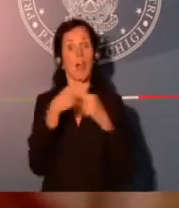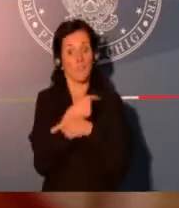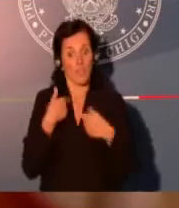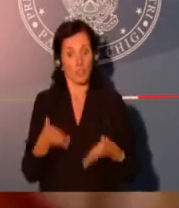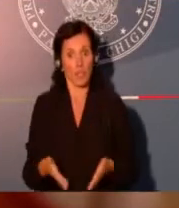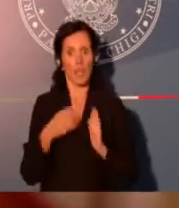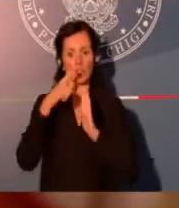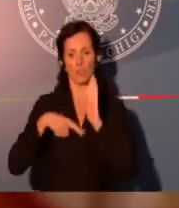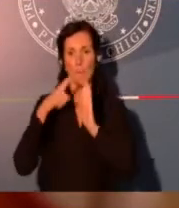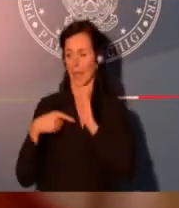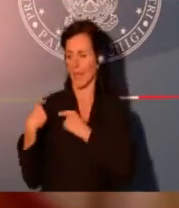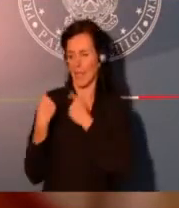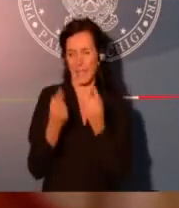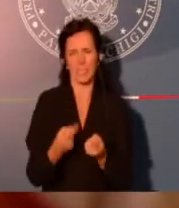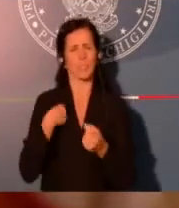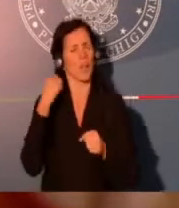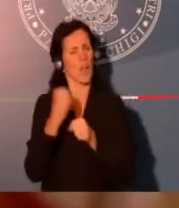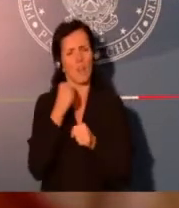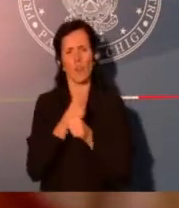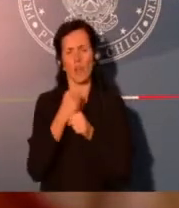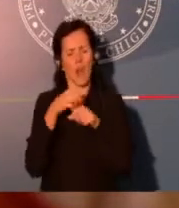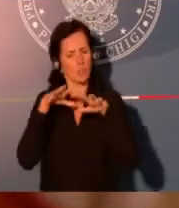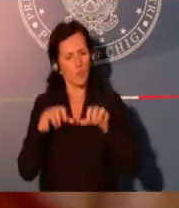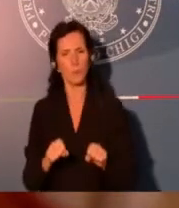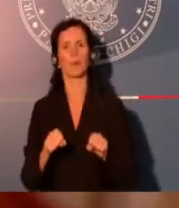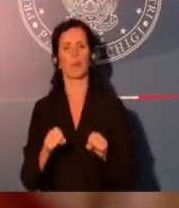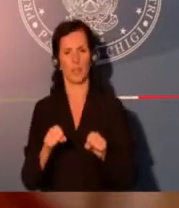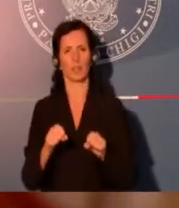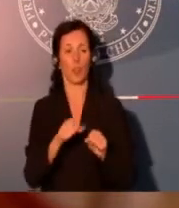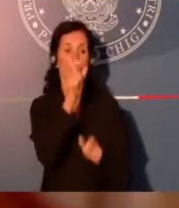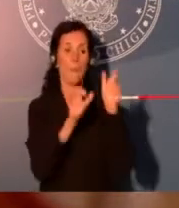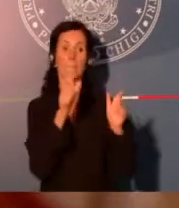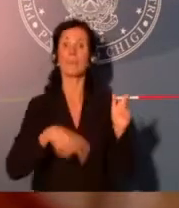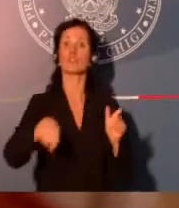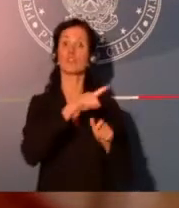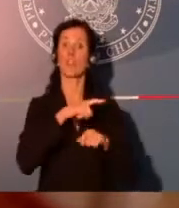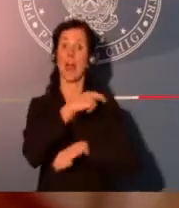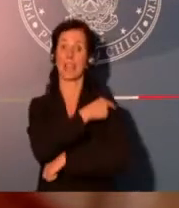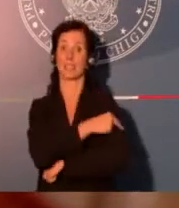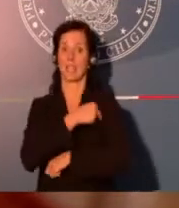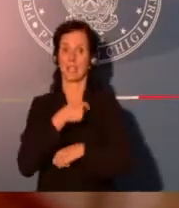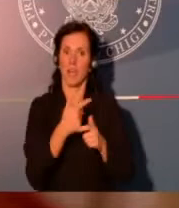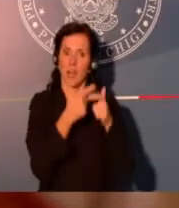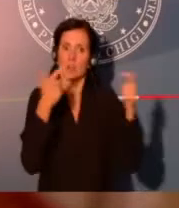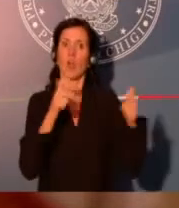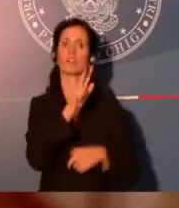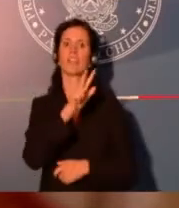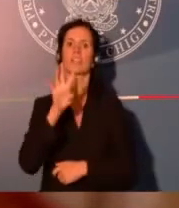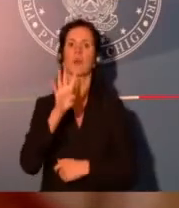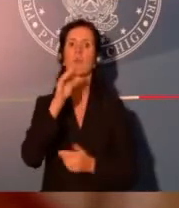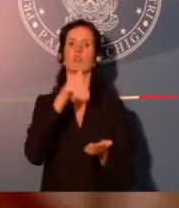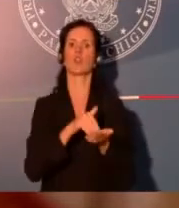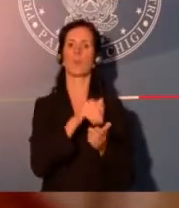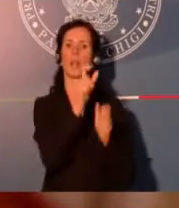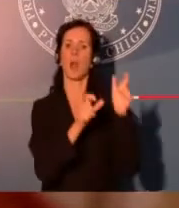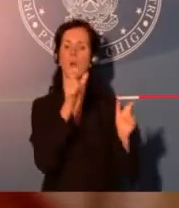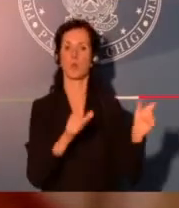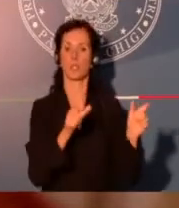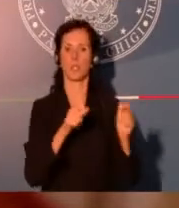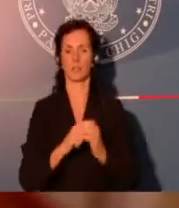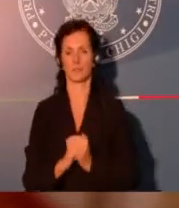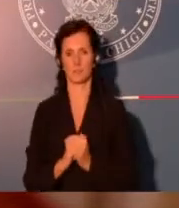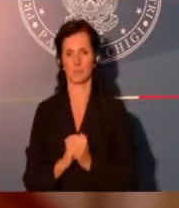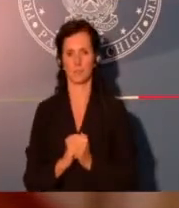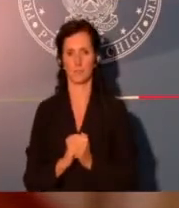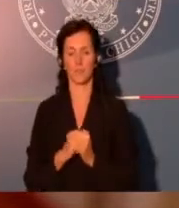lavorato intensamente. Abbiamo aumentato il personale sanitario di 34.000 unità. Abbiamo più